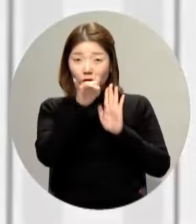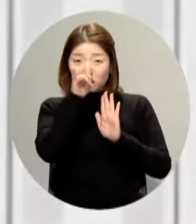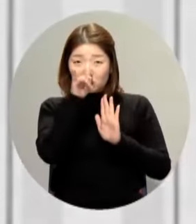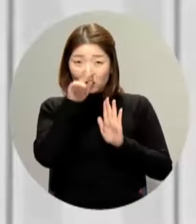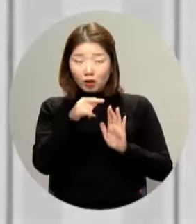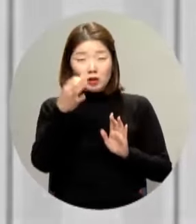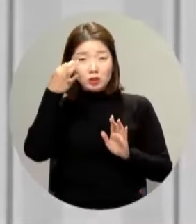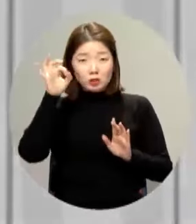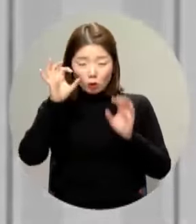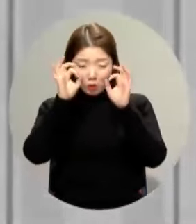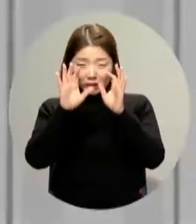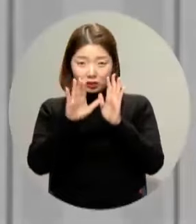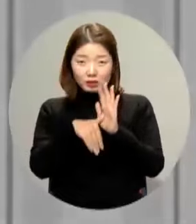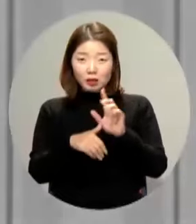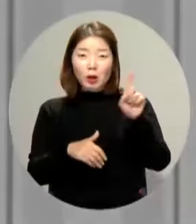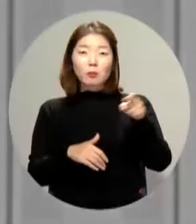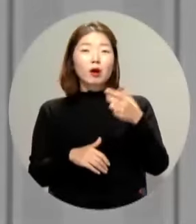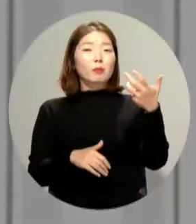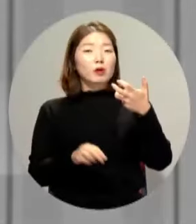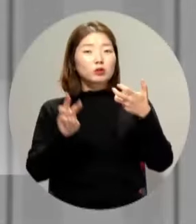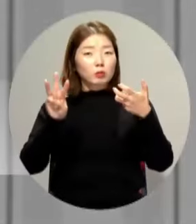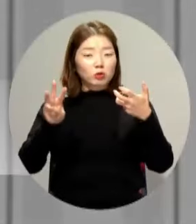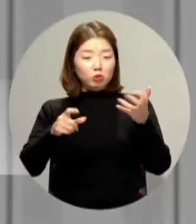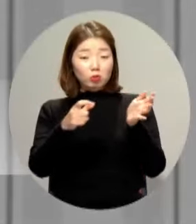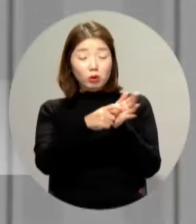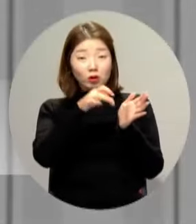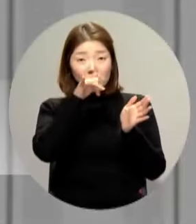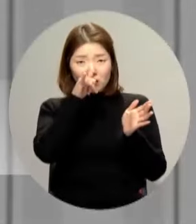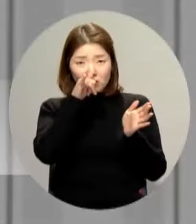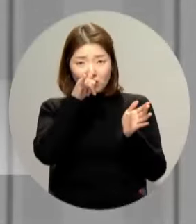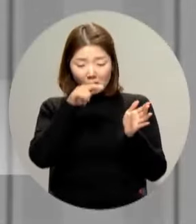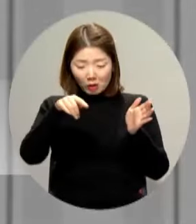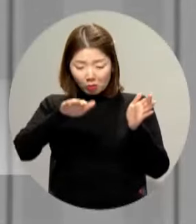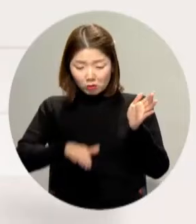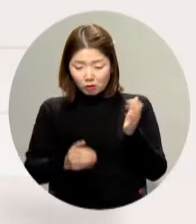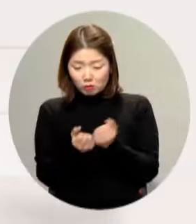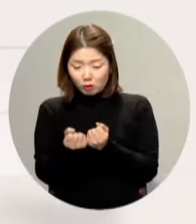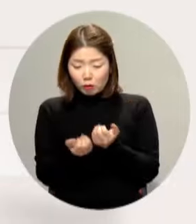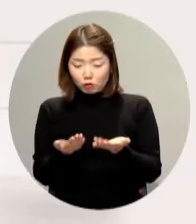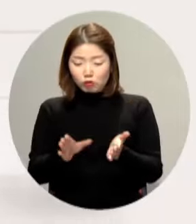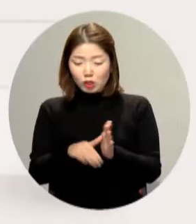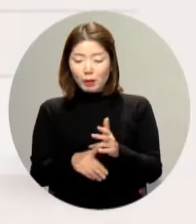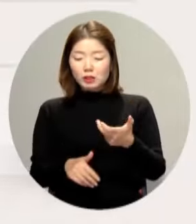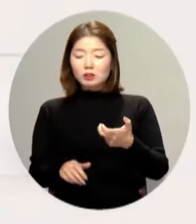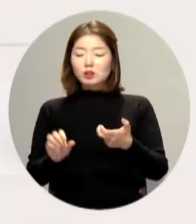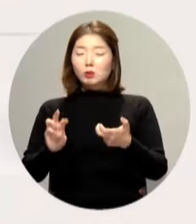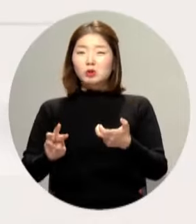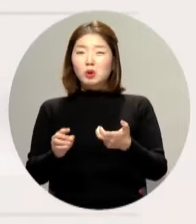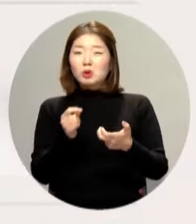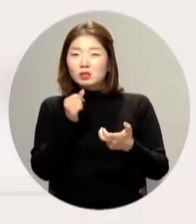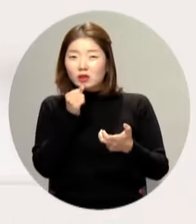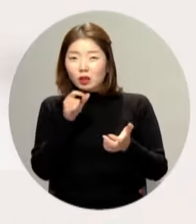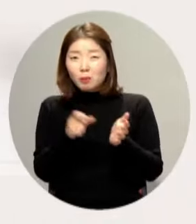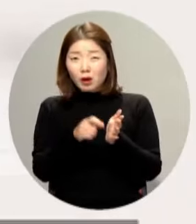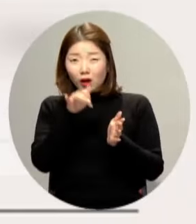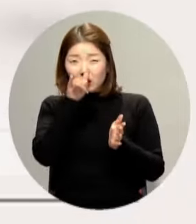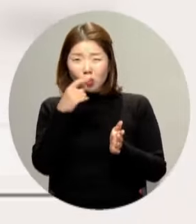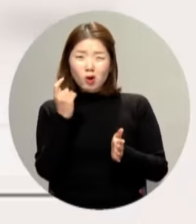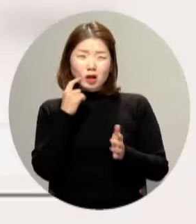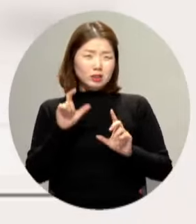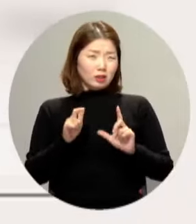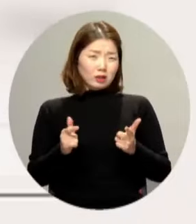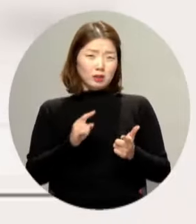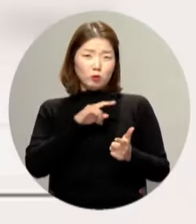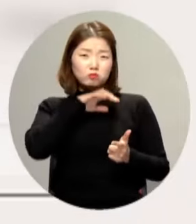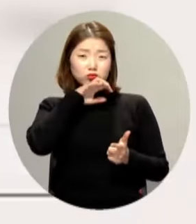제품 인증서에 소비 전력을 180W로 명시하고 하단 제품 설명서에만 70W로 표시를 바꿔 허위